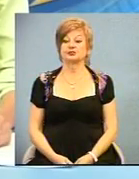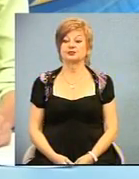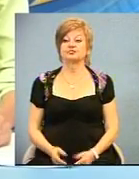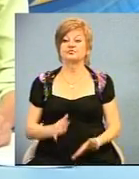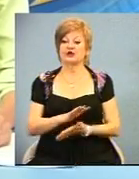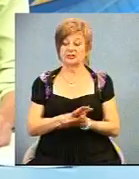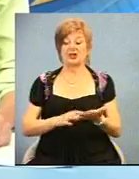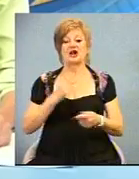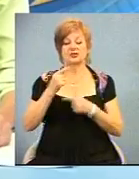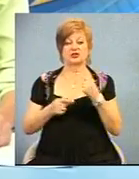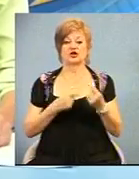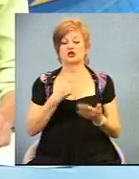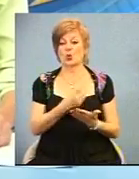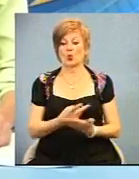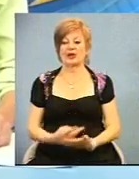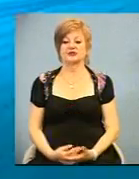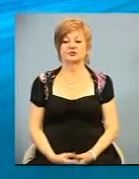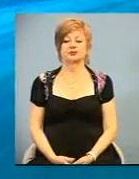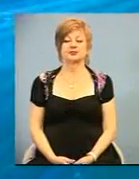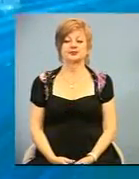випуску традиційний огляд подій.